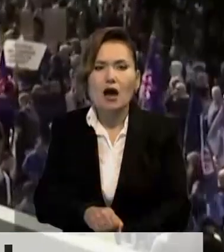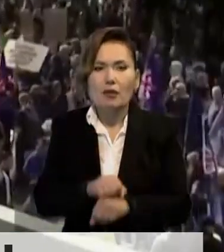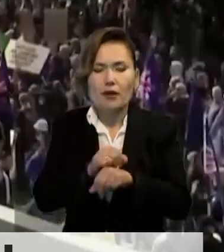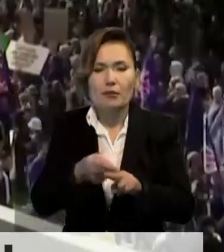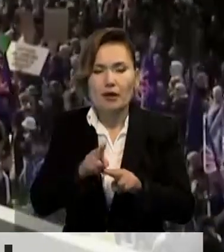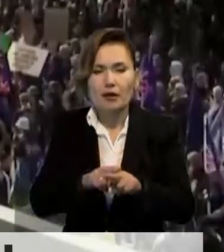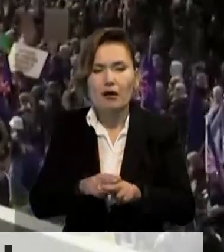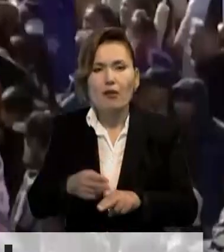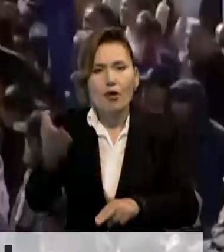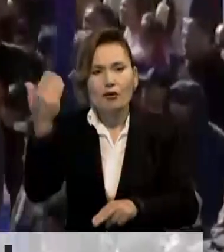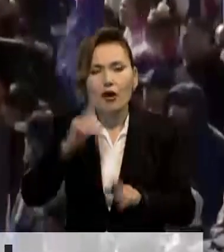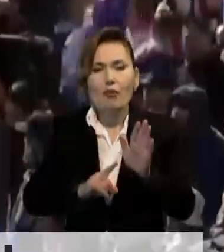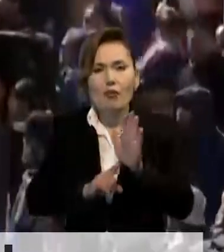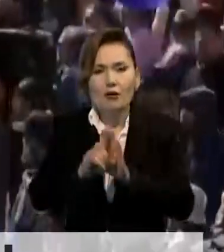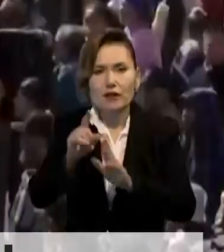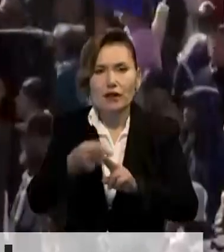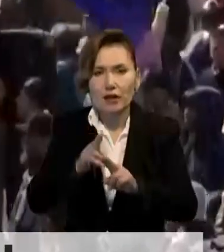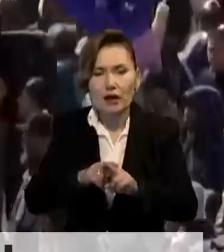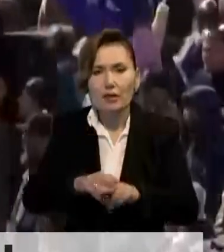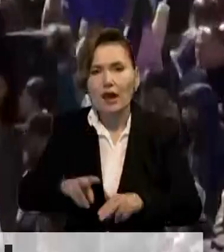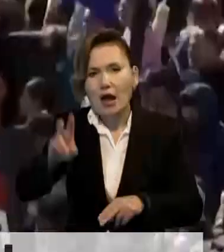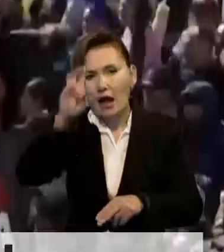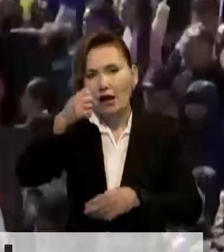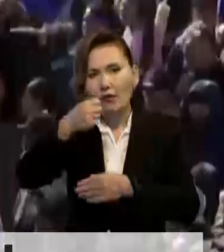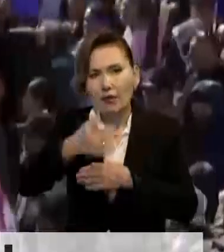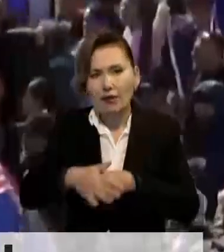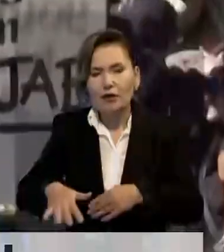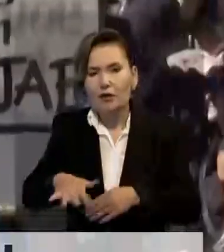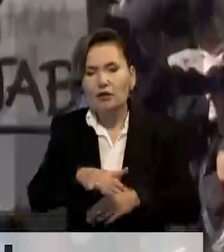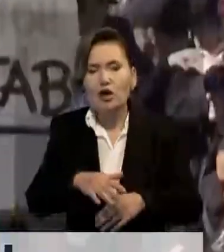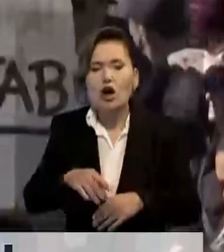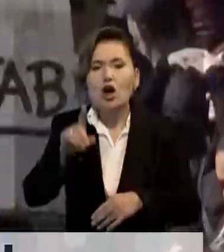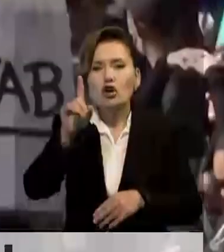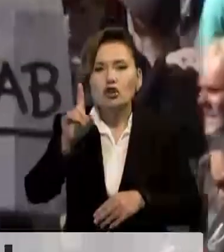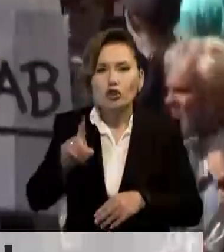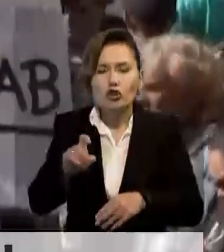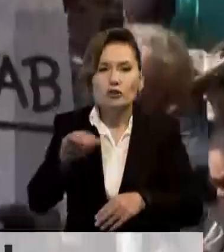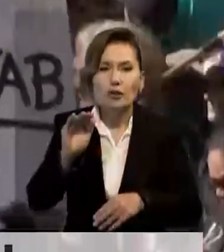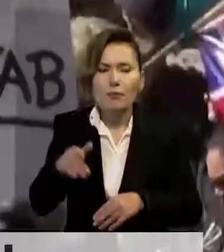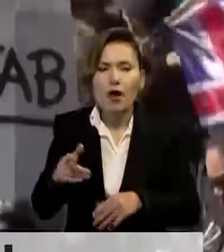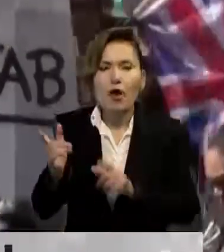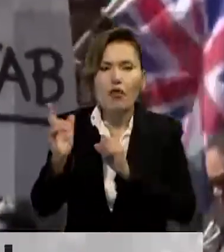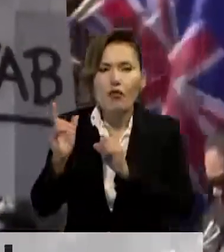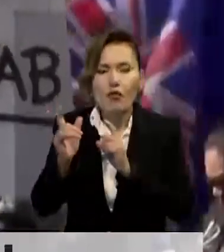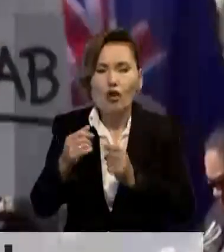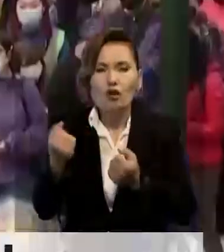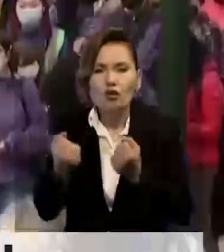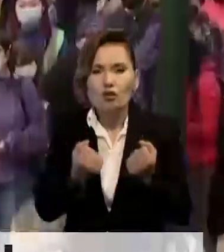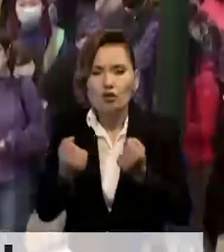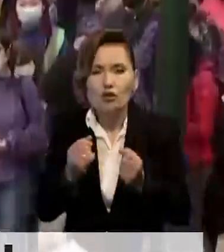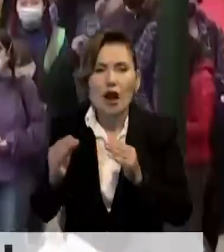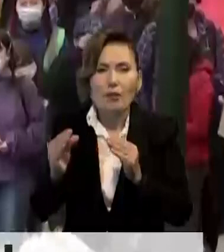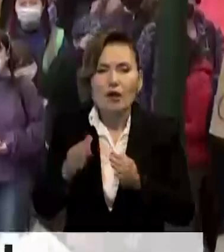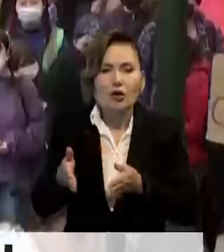жыл басынан бері тыйылмай келеді. Бұған дейін ел астанасы Веллингтонда жүздеген жүк көлігі жолдарды жауып, қозғалысты